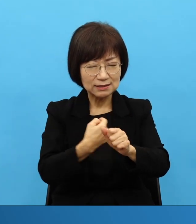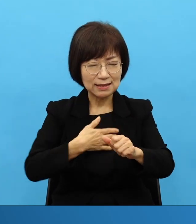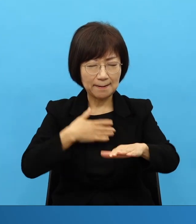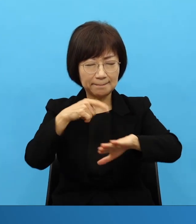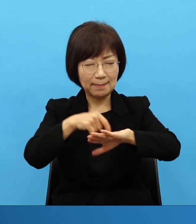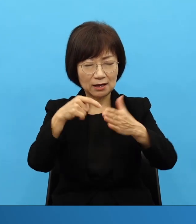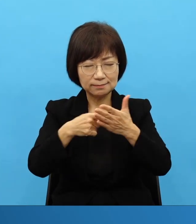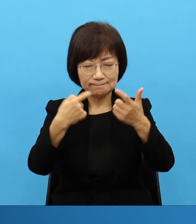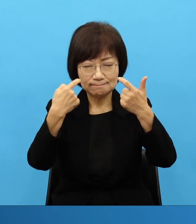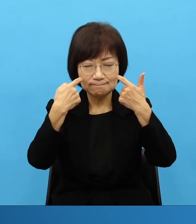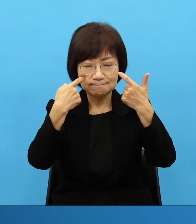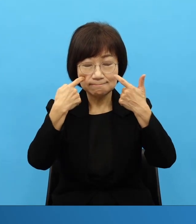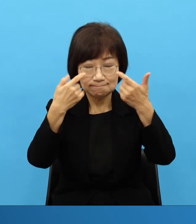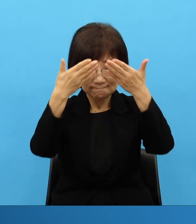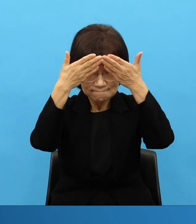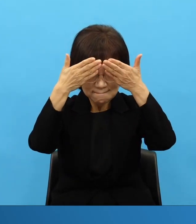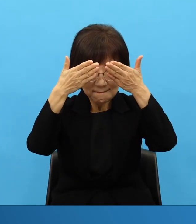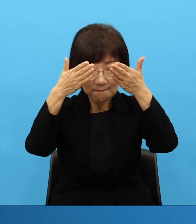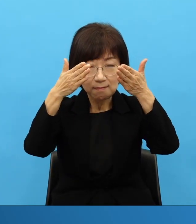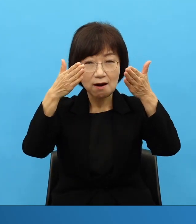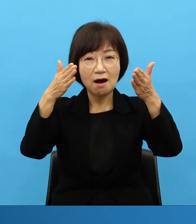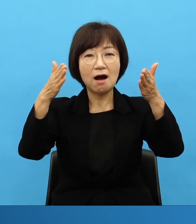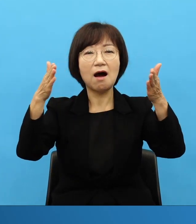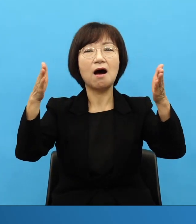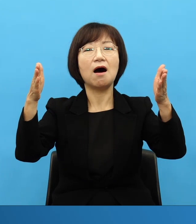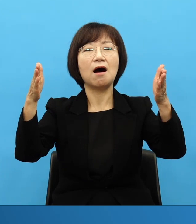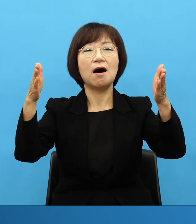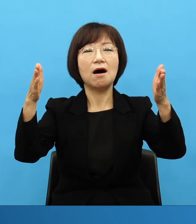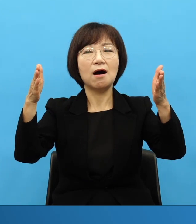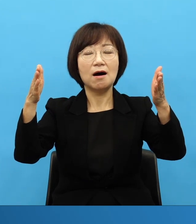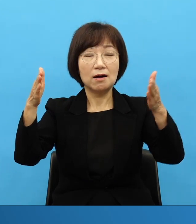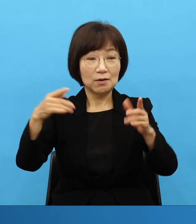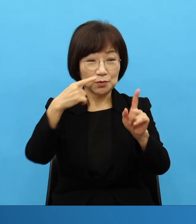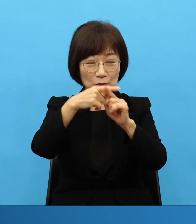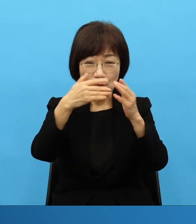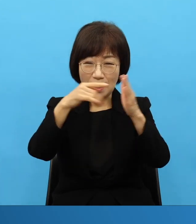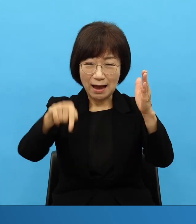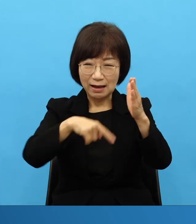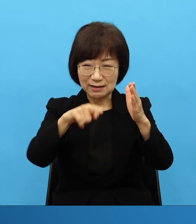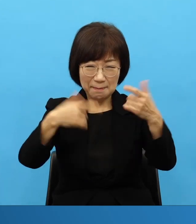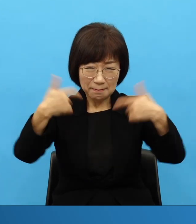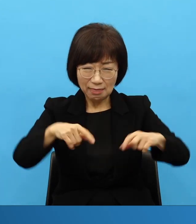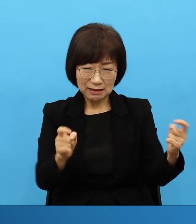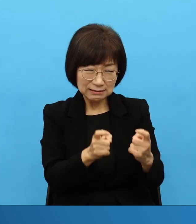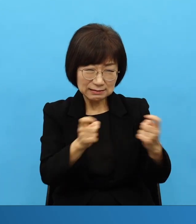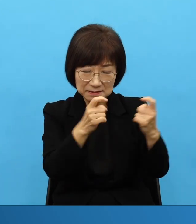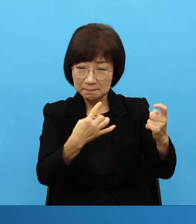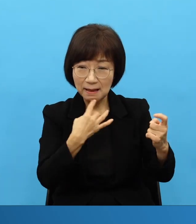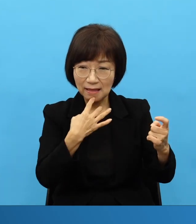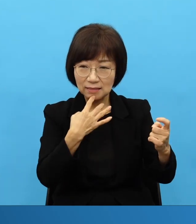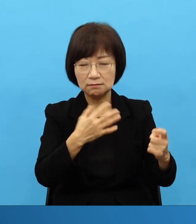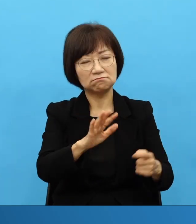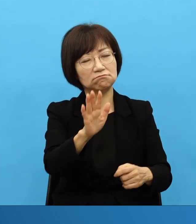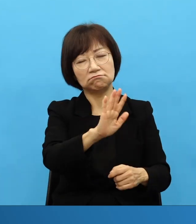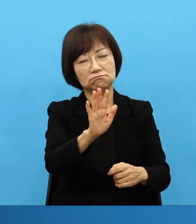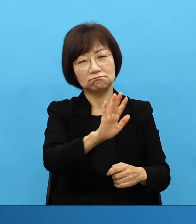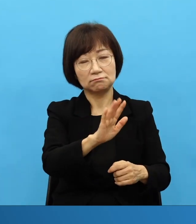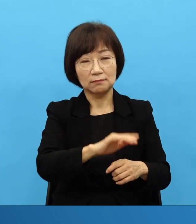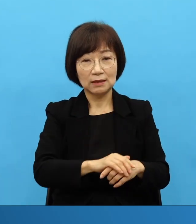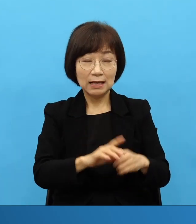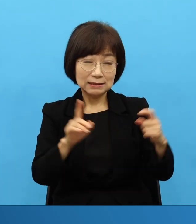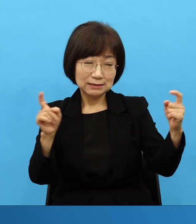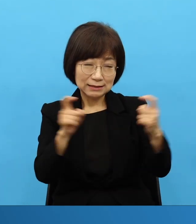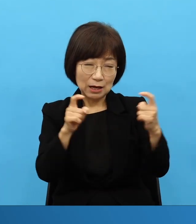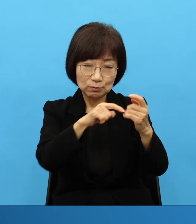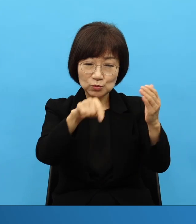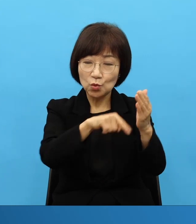the eyes of my heart started to 교회는 open. 싸우는 사람만 있는 게 아니다. The church, it's not only filled with people who 교회는 will 말 없는 fight. 속에